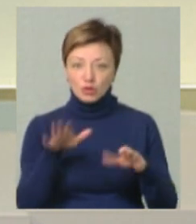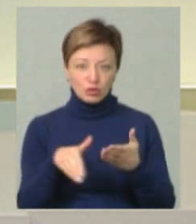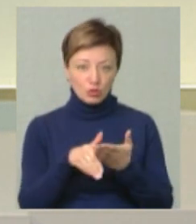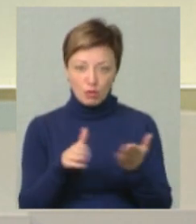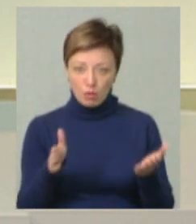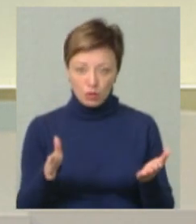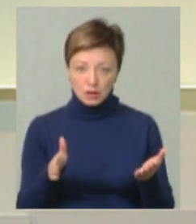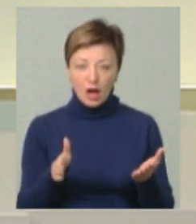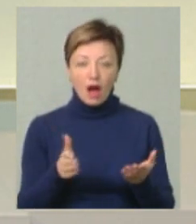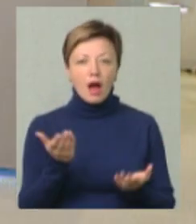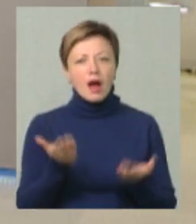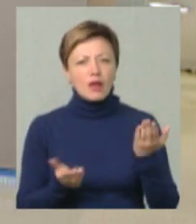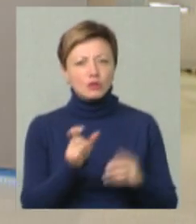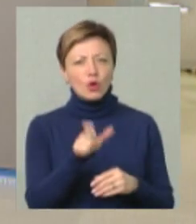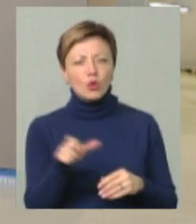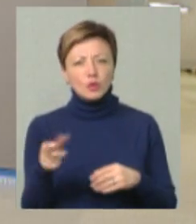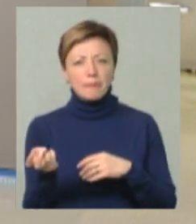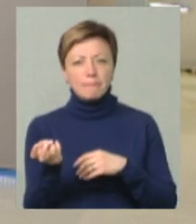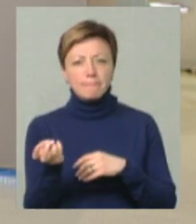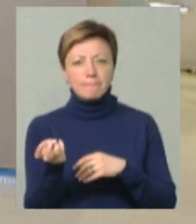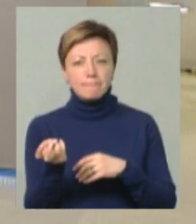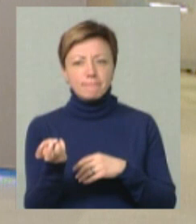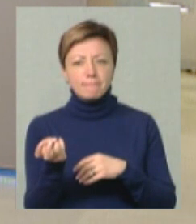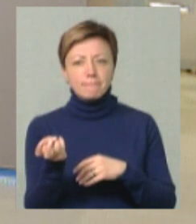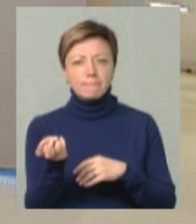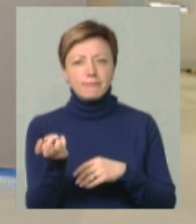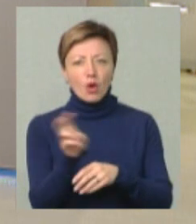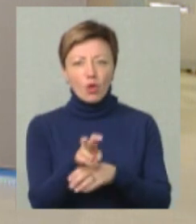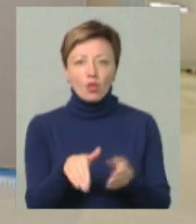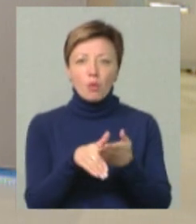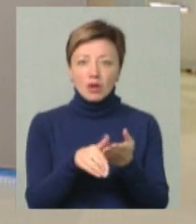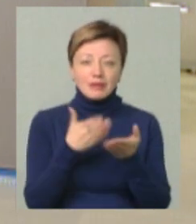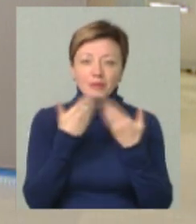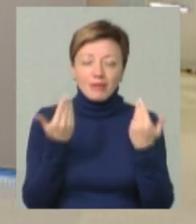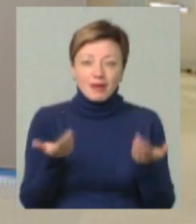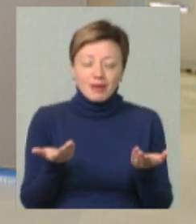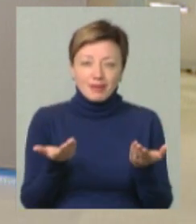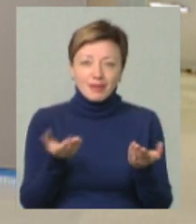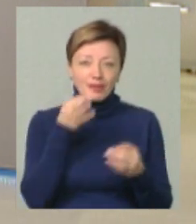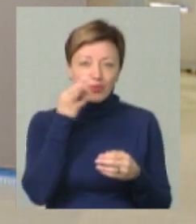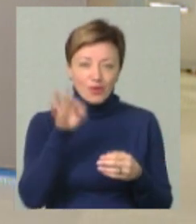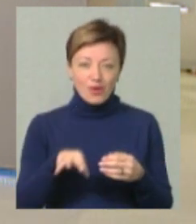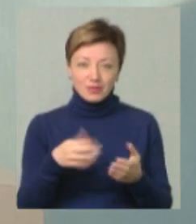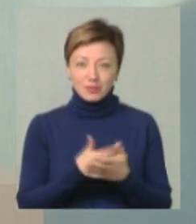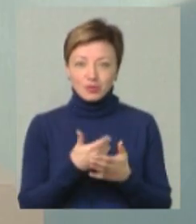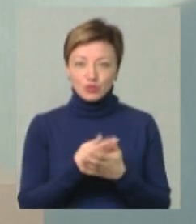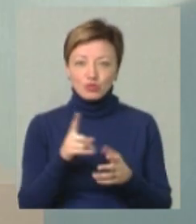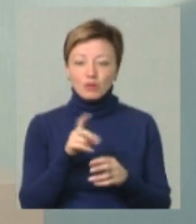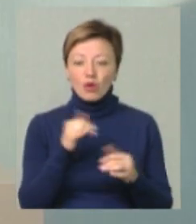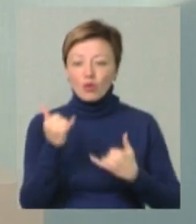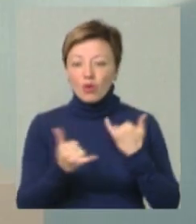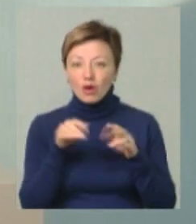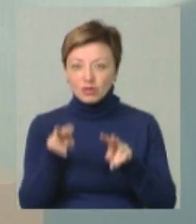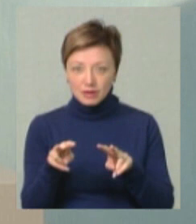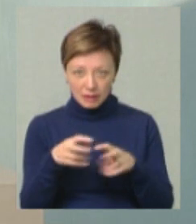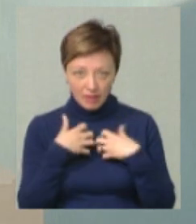допомозі. А якщо люди приходять з бажанням допомогти, але ще не мають, ну, відповідних навичок, наприклад, щоб за хижаками